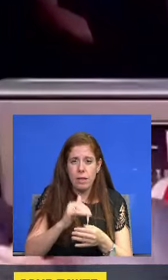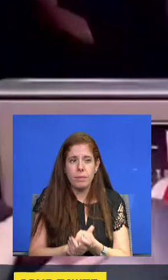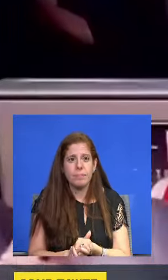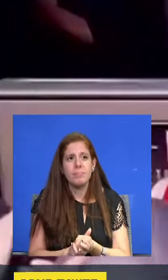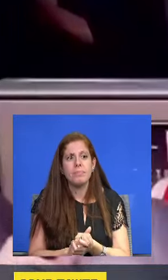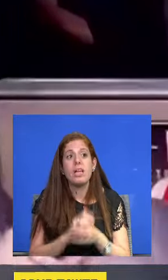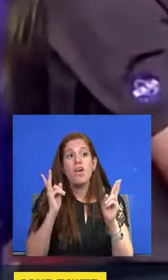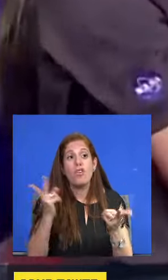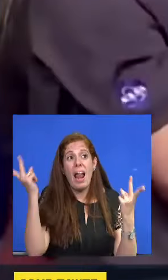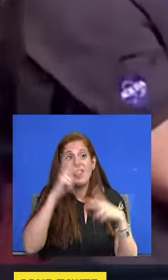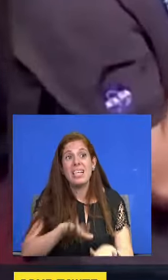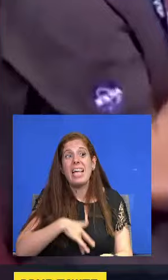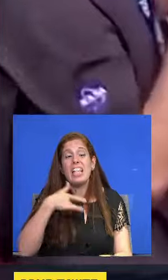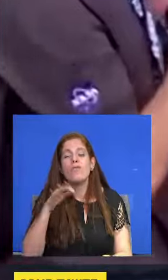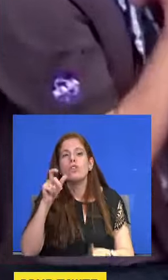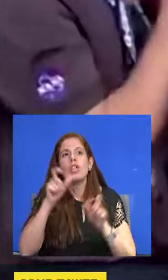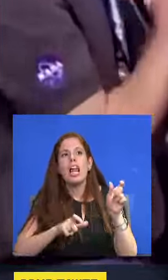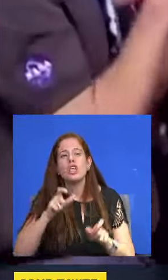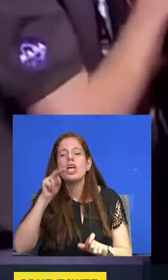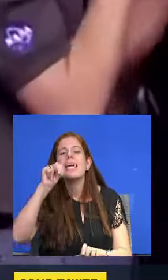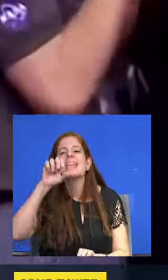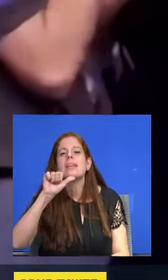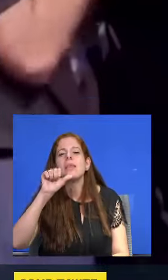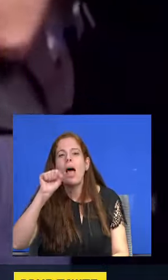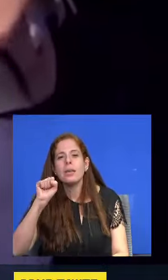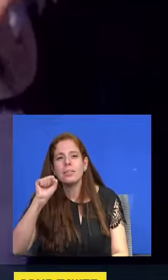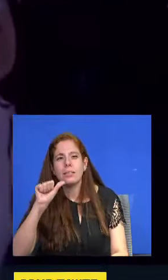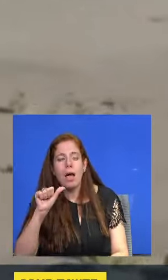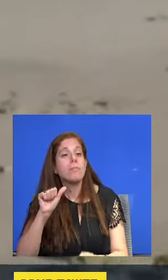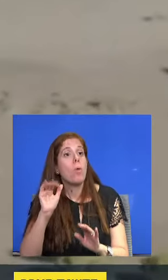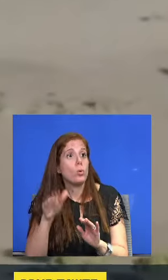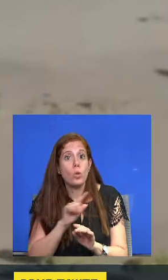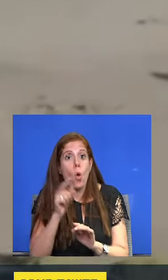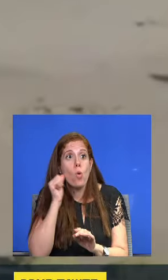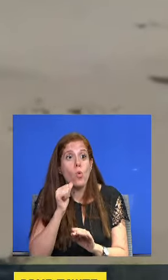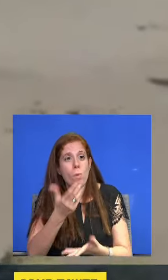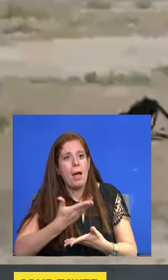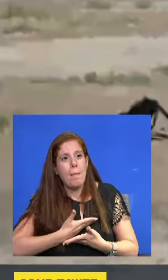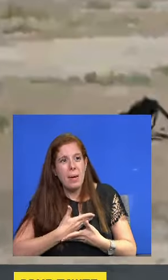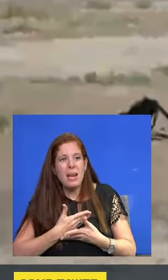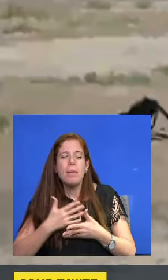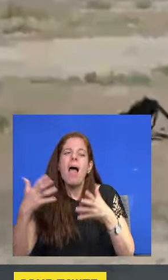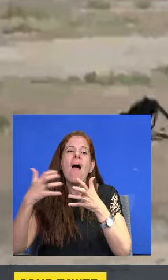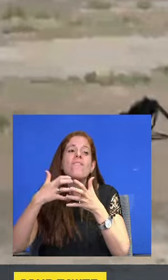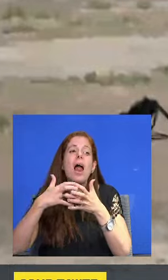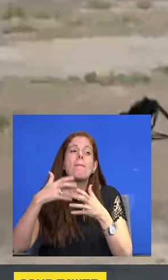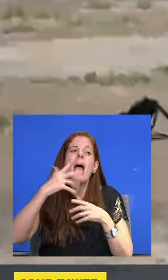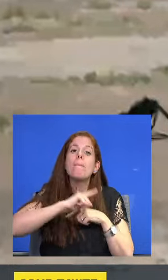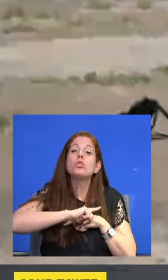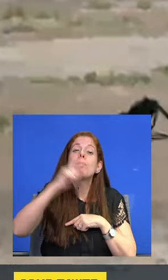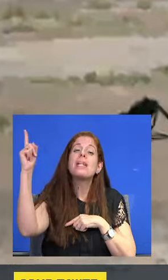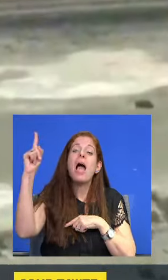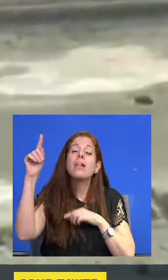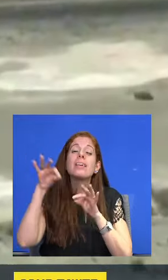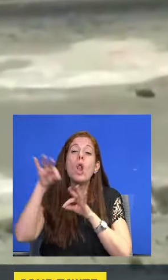אפשר להבין את ההתלהבות של אנשי נאסא. בכל זאת, לא בכל יום מקבלים חבילה ממרחק 5 מיליארד קילומטרים,